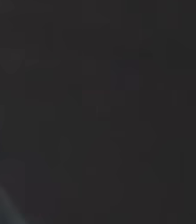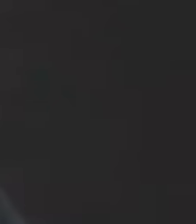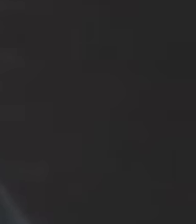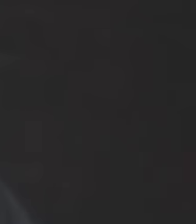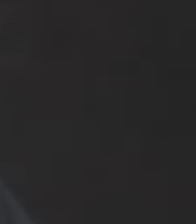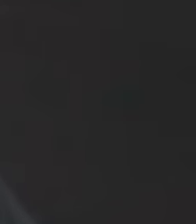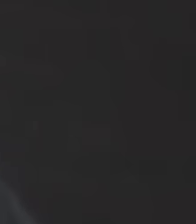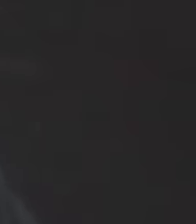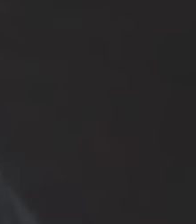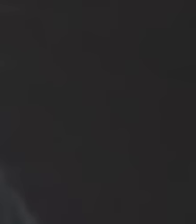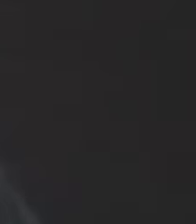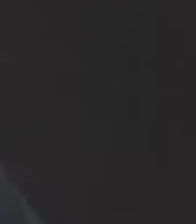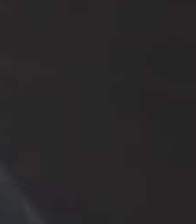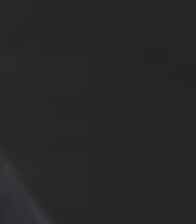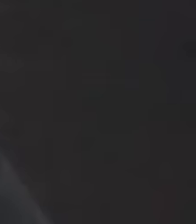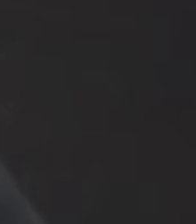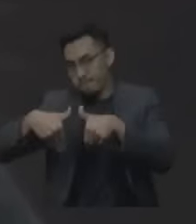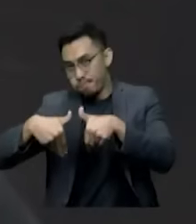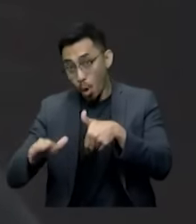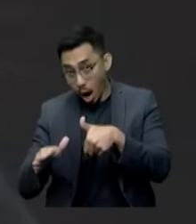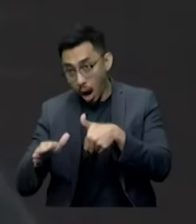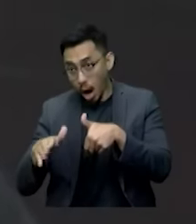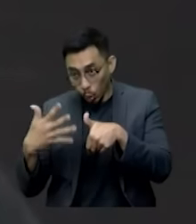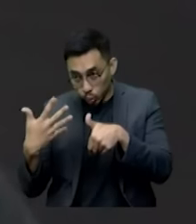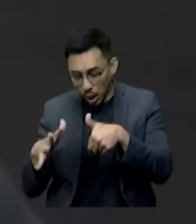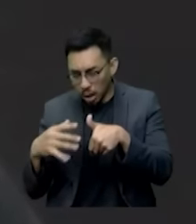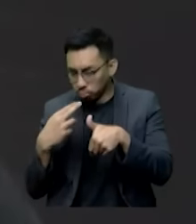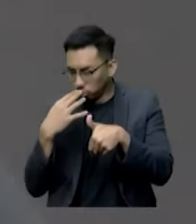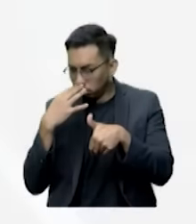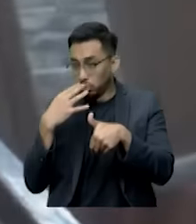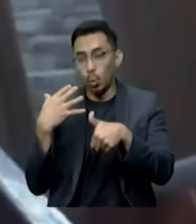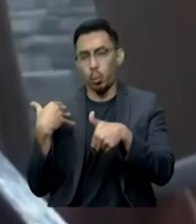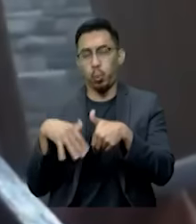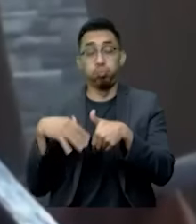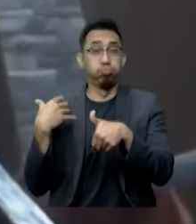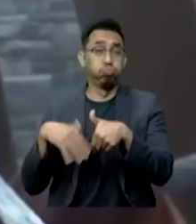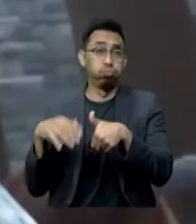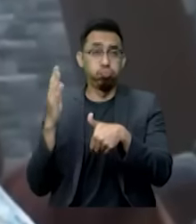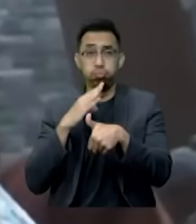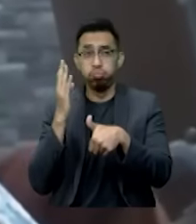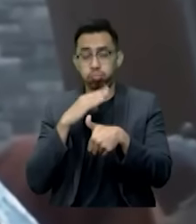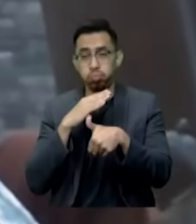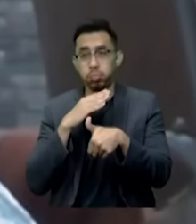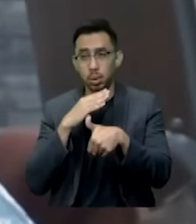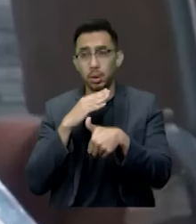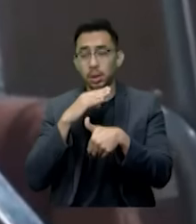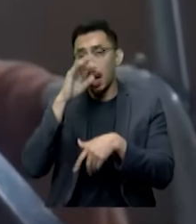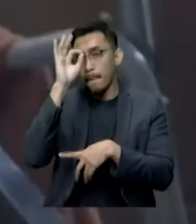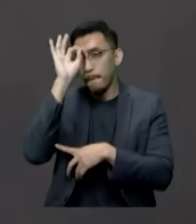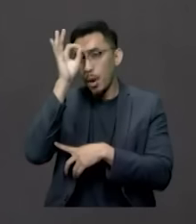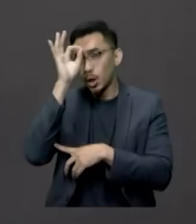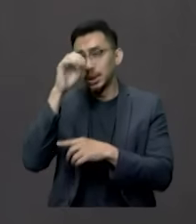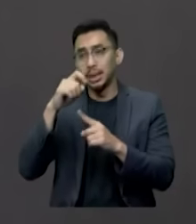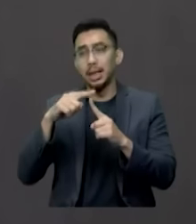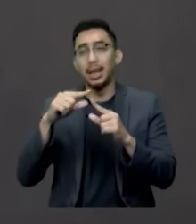udah bau, terus si yang pas langsung buka pintu, dia langsung keluar lagi. Aparat kepolisian Tanjung Duren dan tim